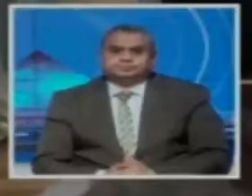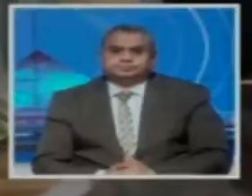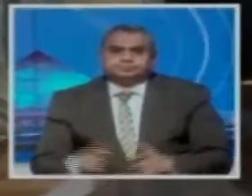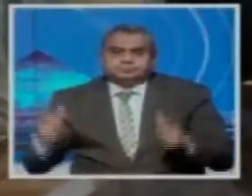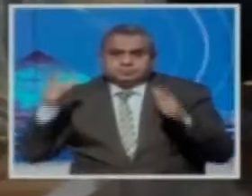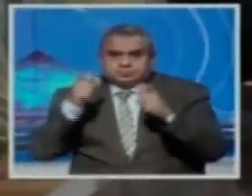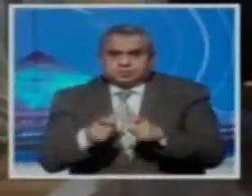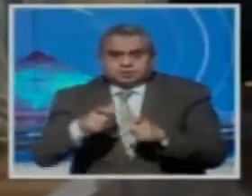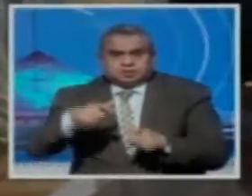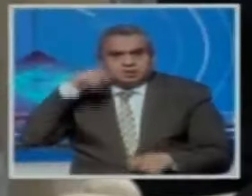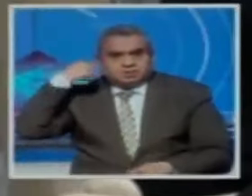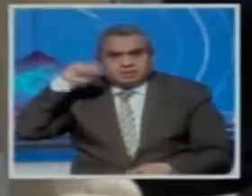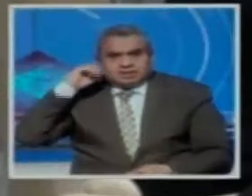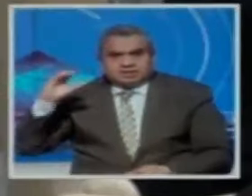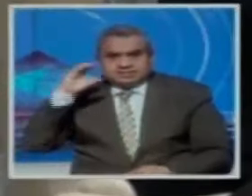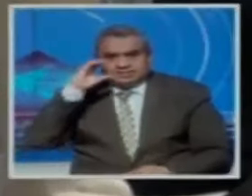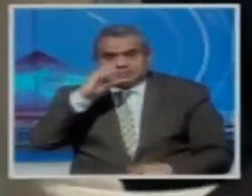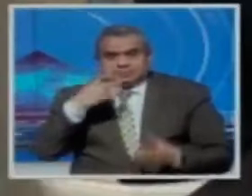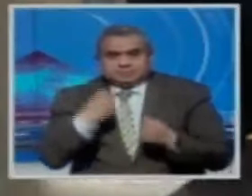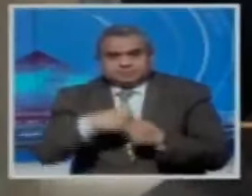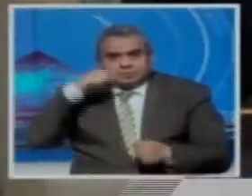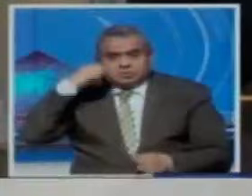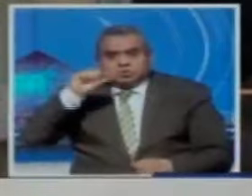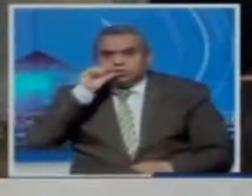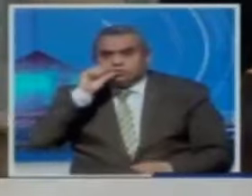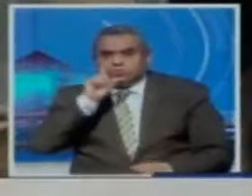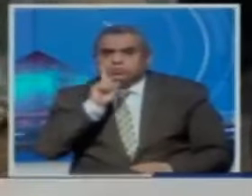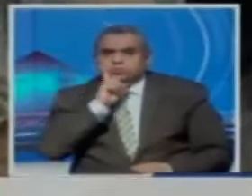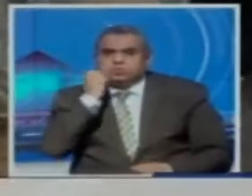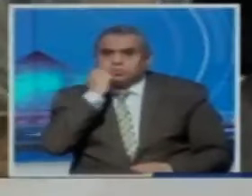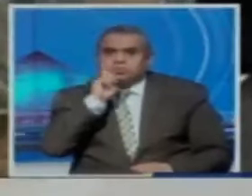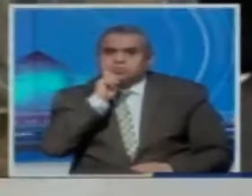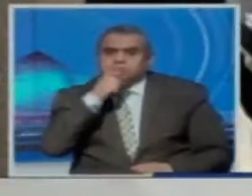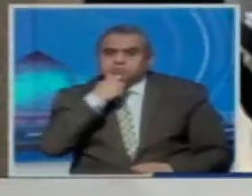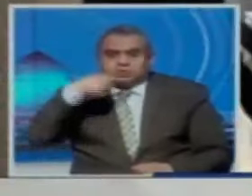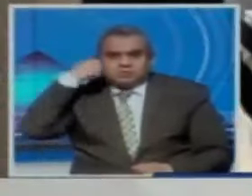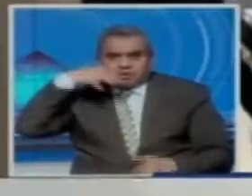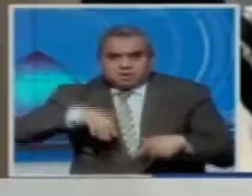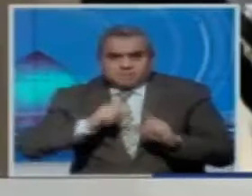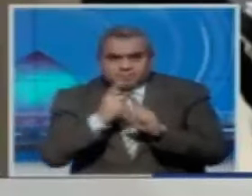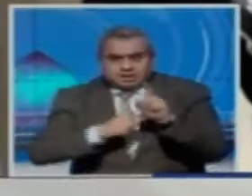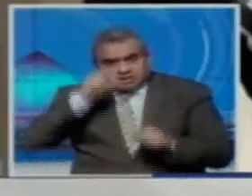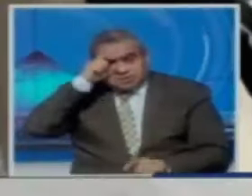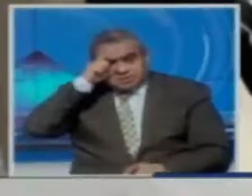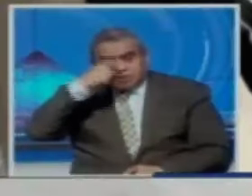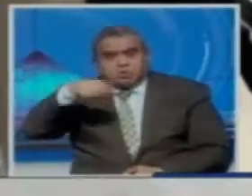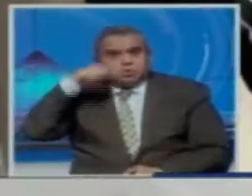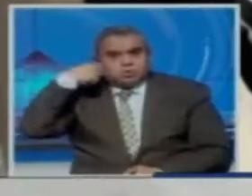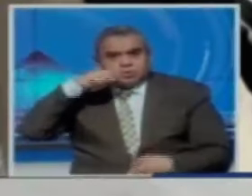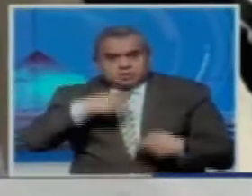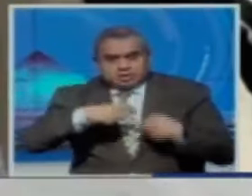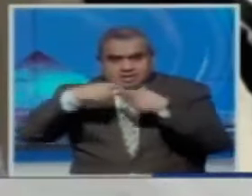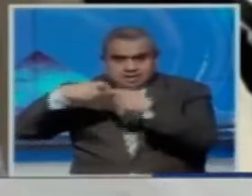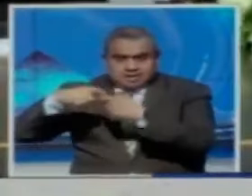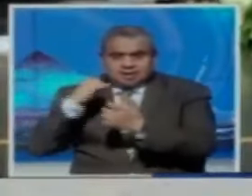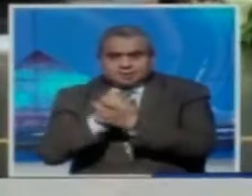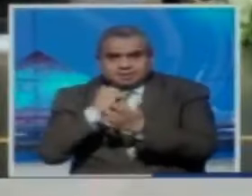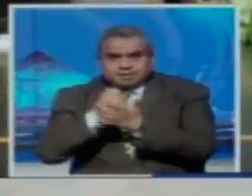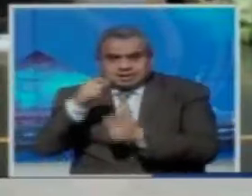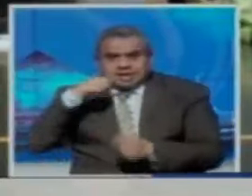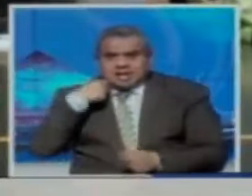اجتمع السيد الرئيس عبد الفتاح السيسي مع الدكتور مصطفى مدبولي رئيس مجلس الوزراء والفريق كامل الوزير